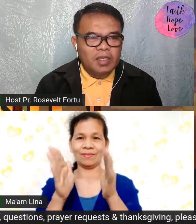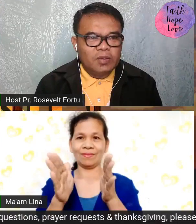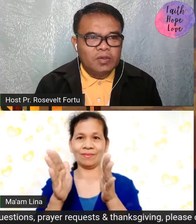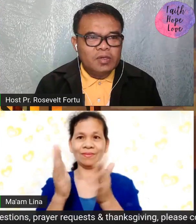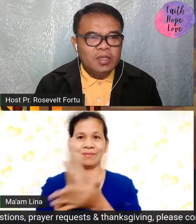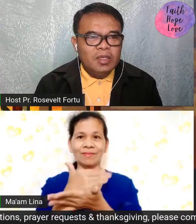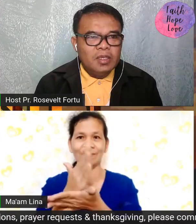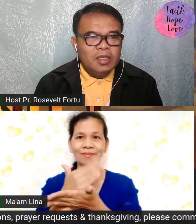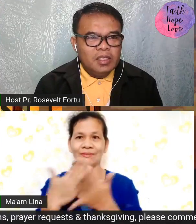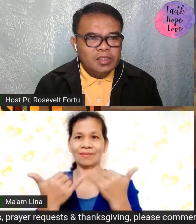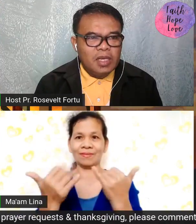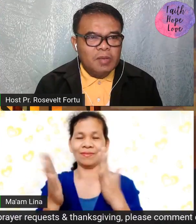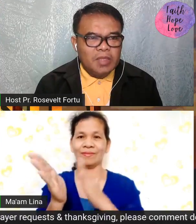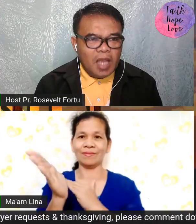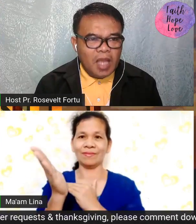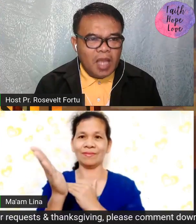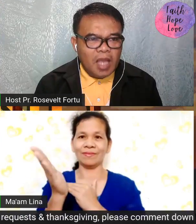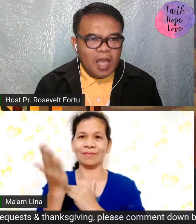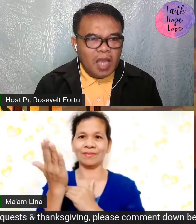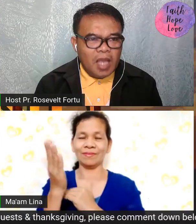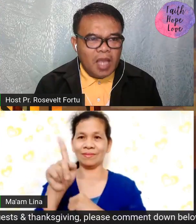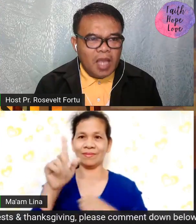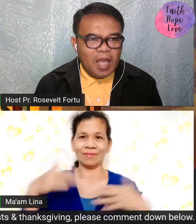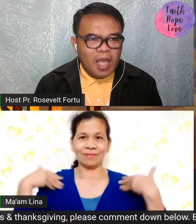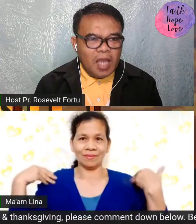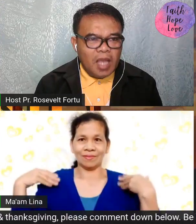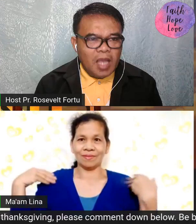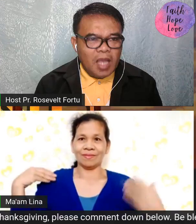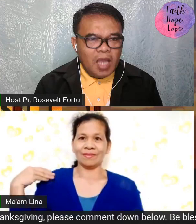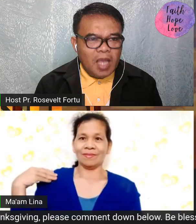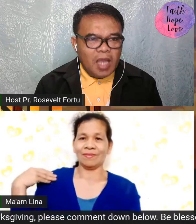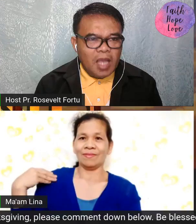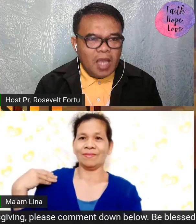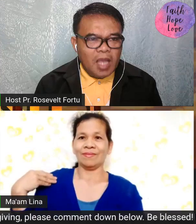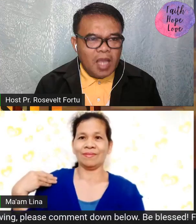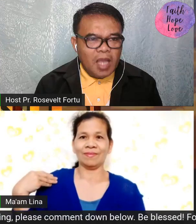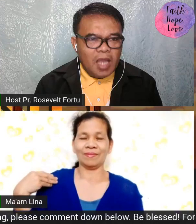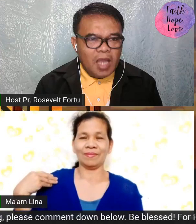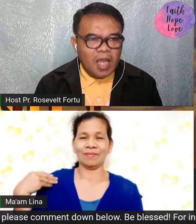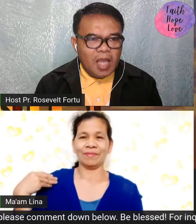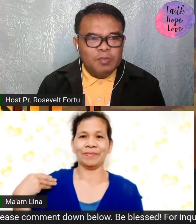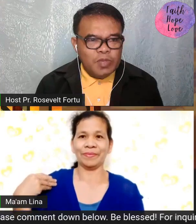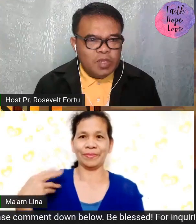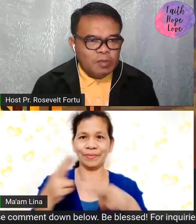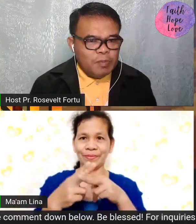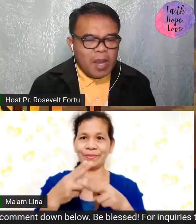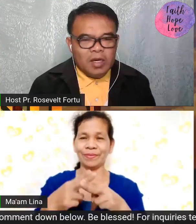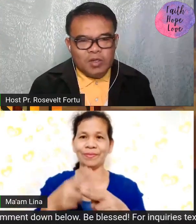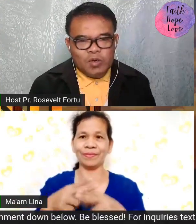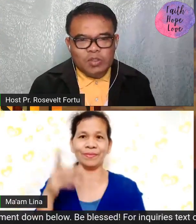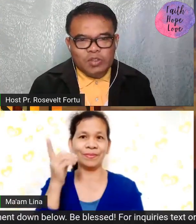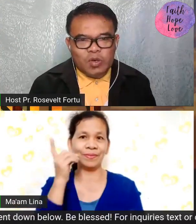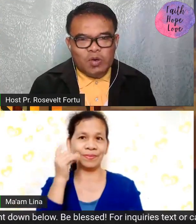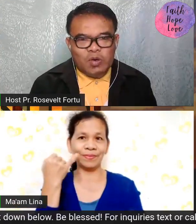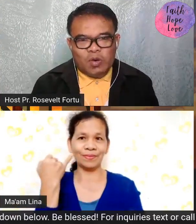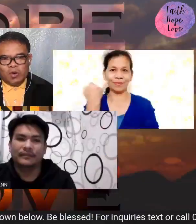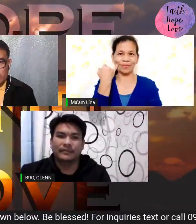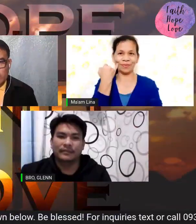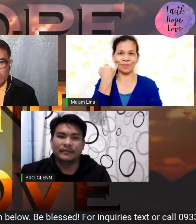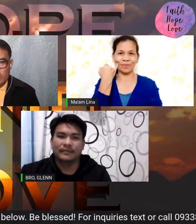sa umagang ito. Isang kabataan sa katauhan ni Dyren P.